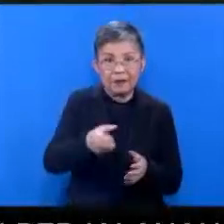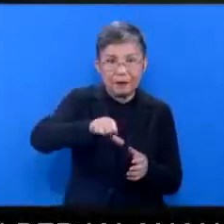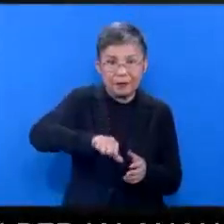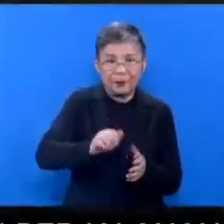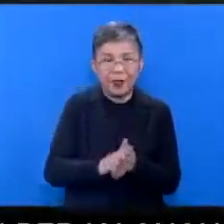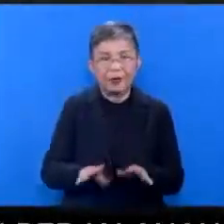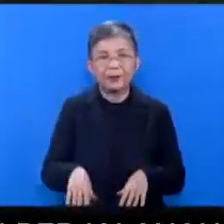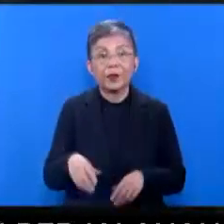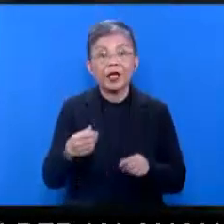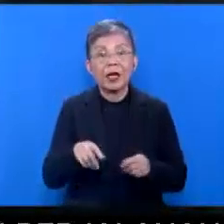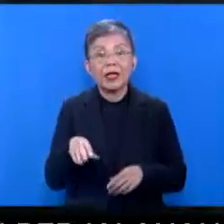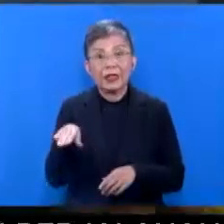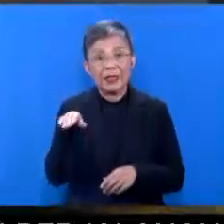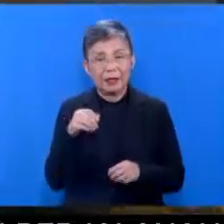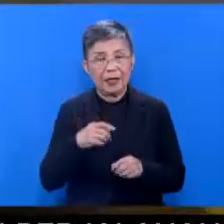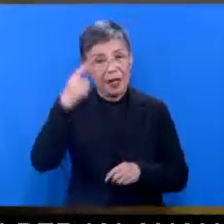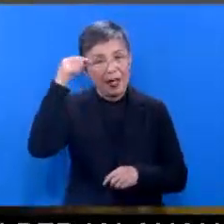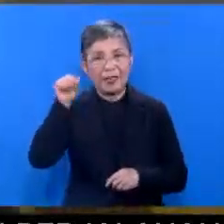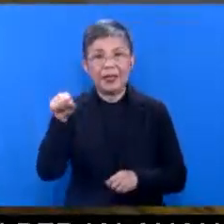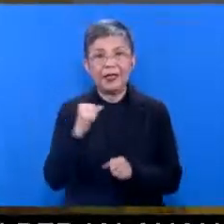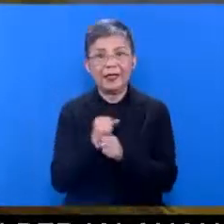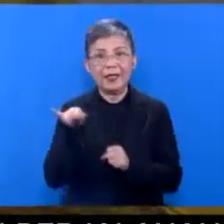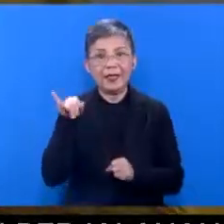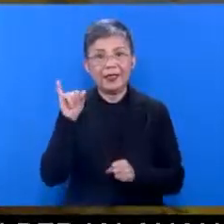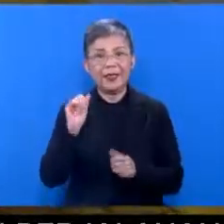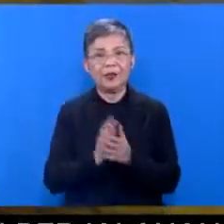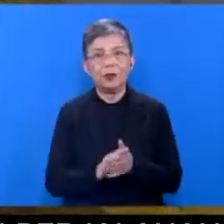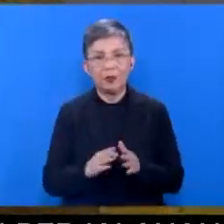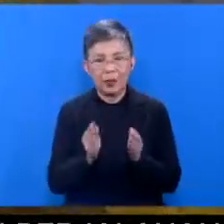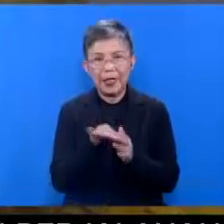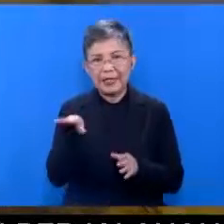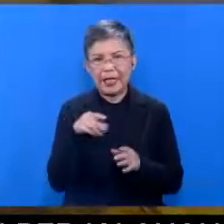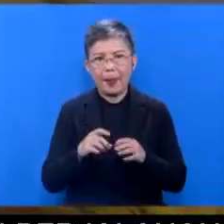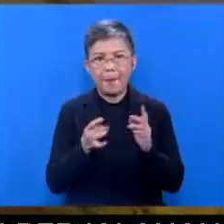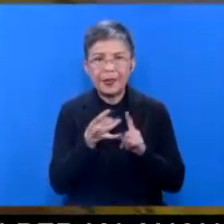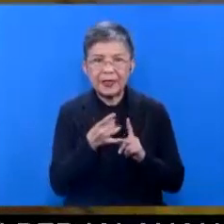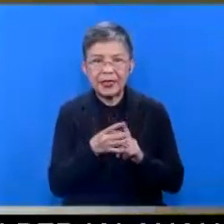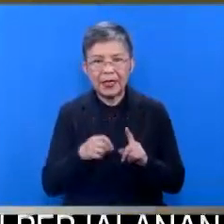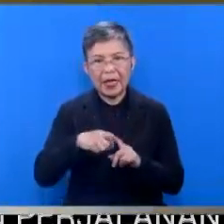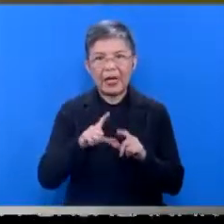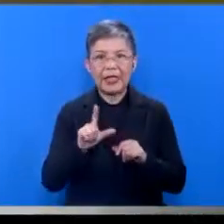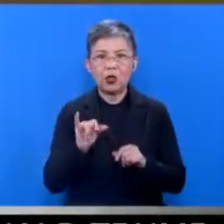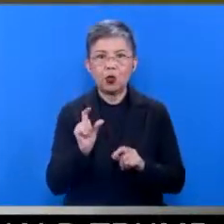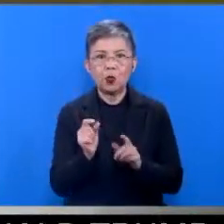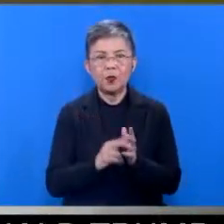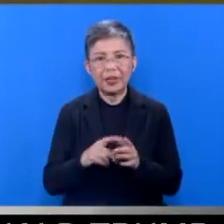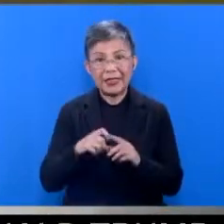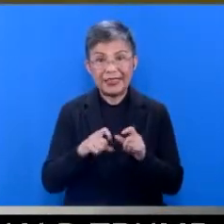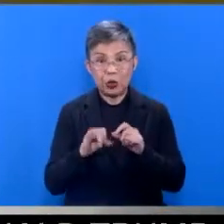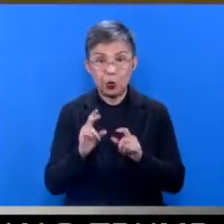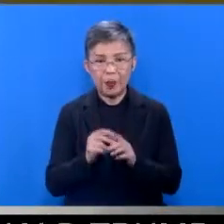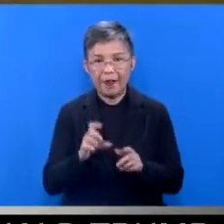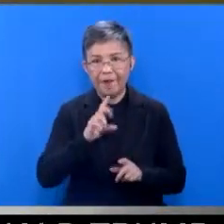Menurut ahli gizi Dr. Tan Shot Yen, kluwek atau kepayang mengandung zat besi, kalium, kalsium,